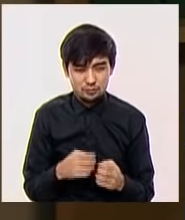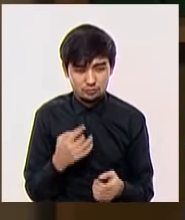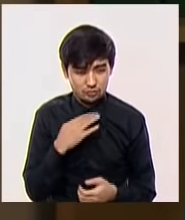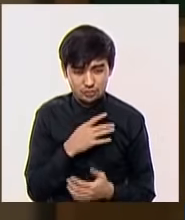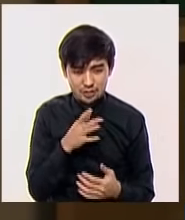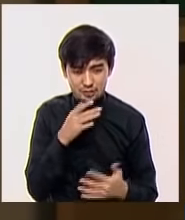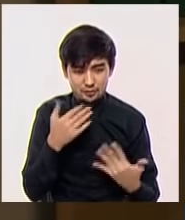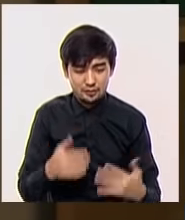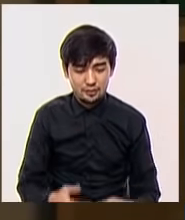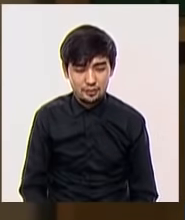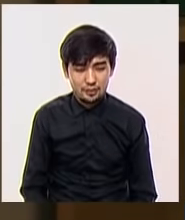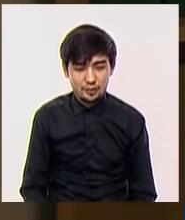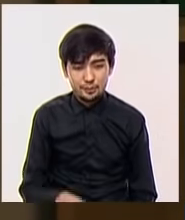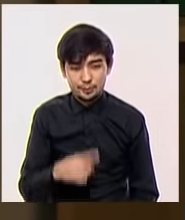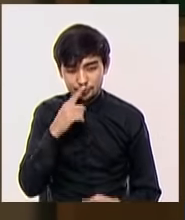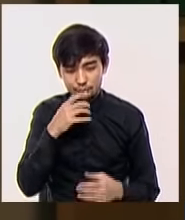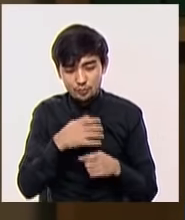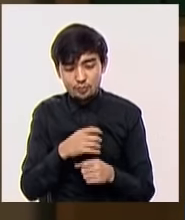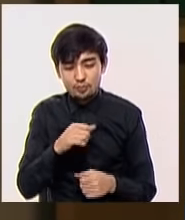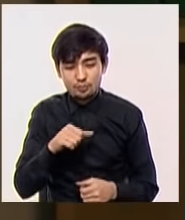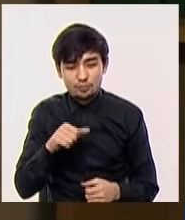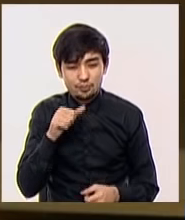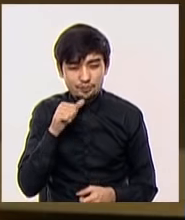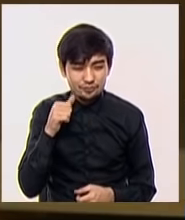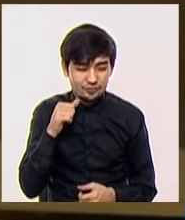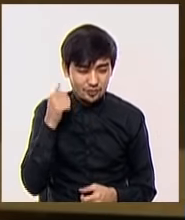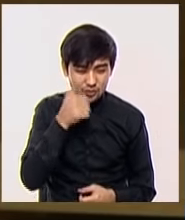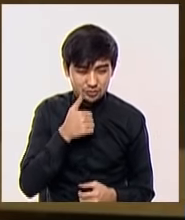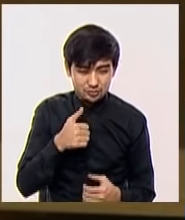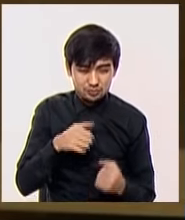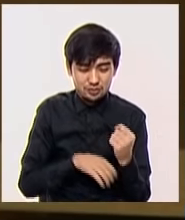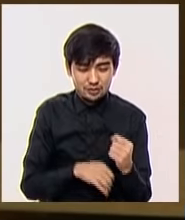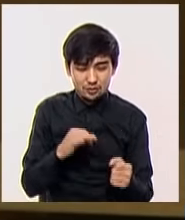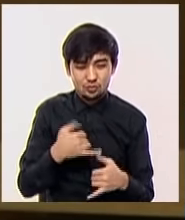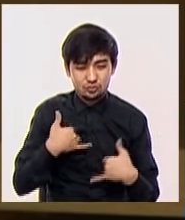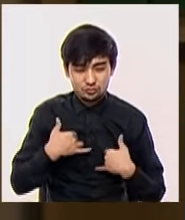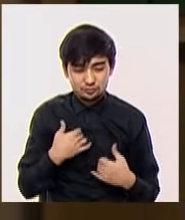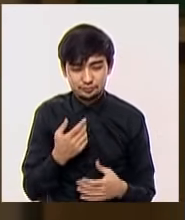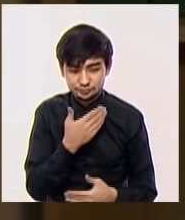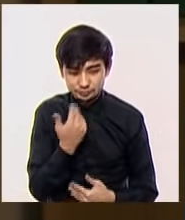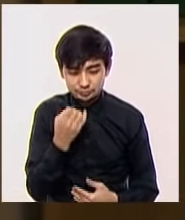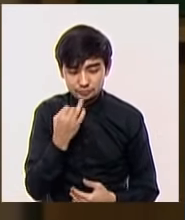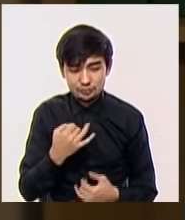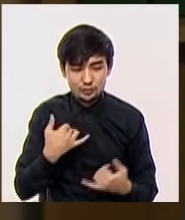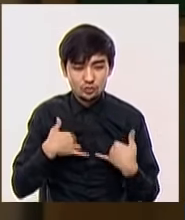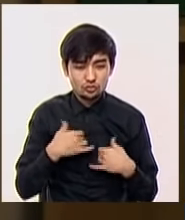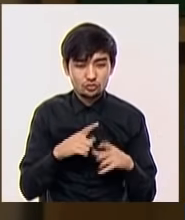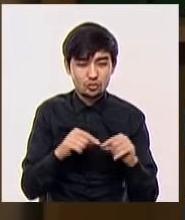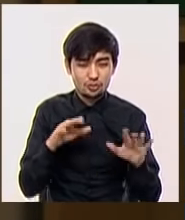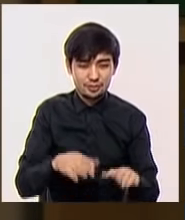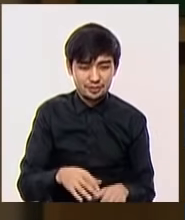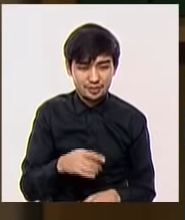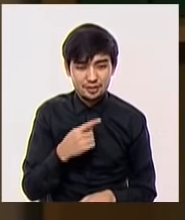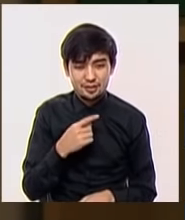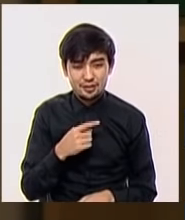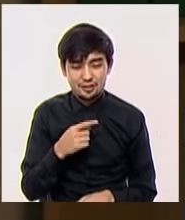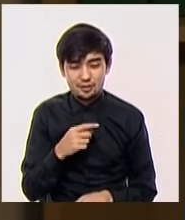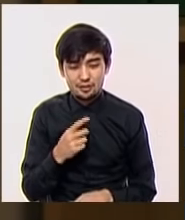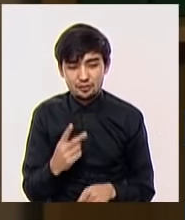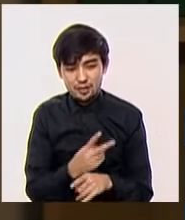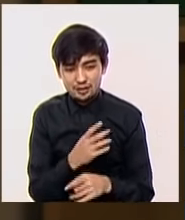выпуске ванна математических факультетов в университете очень небольшие учителя в школах работают на полторы две ставки это